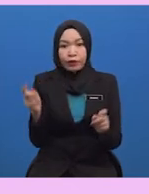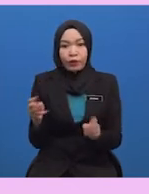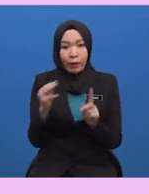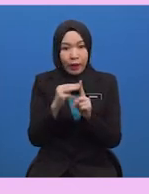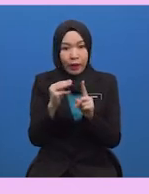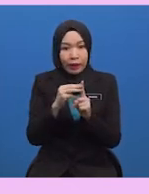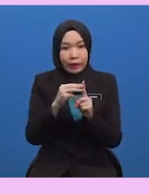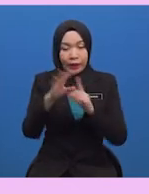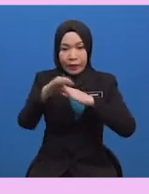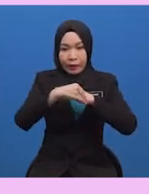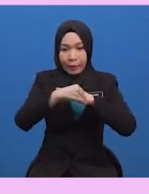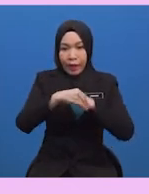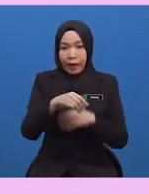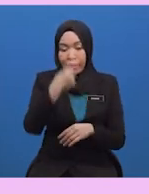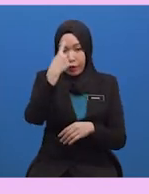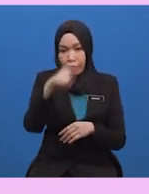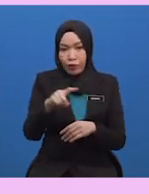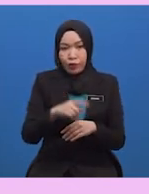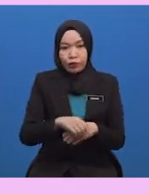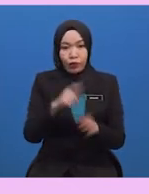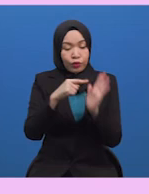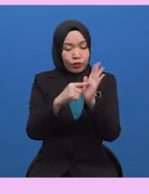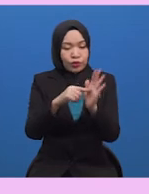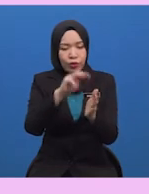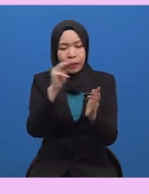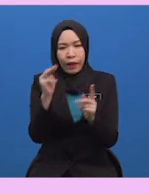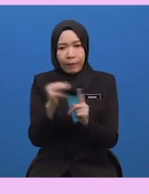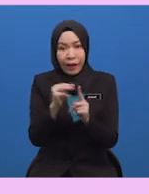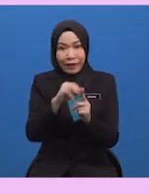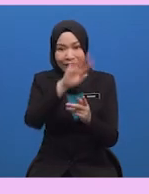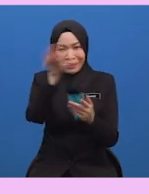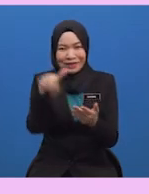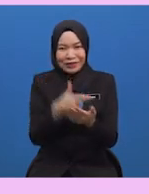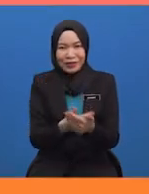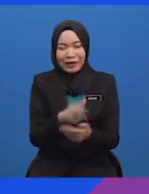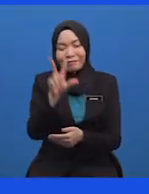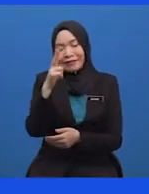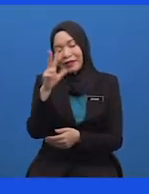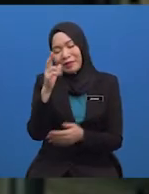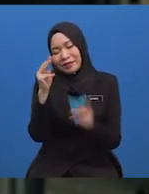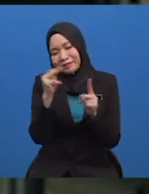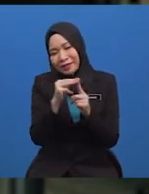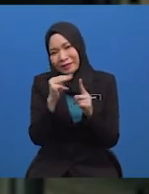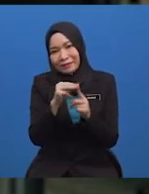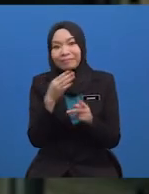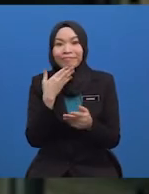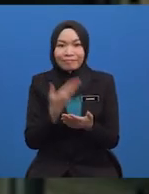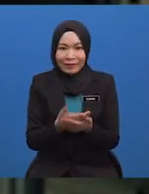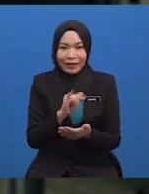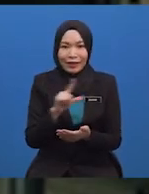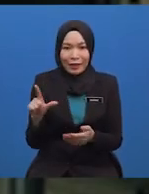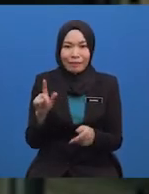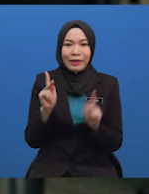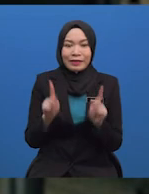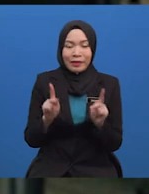tambahan yang menunjukkan markah keseluruhan 13 markah. Baiklah para pelajar